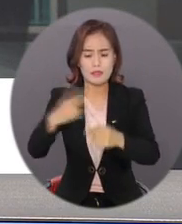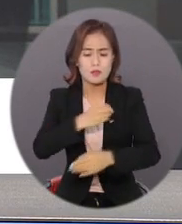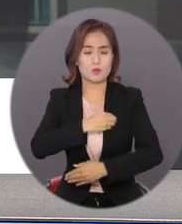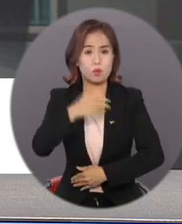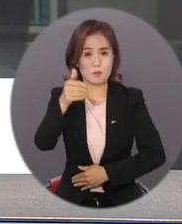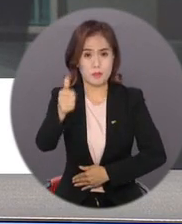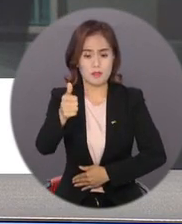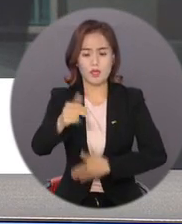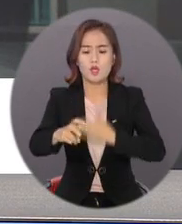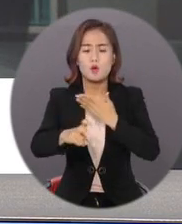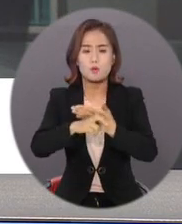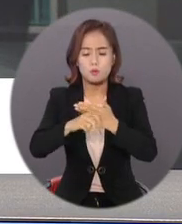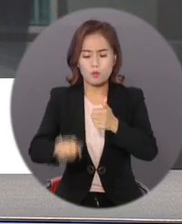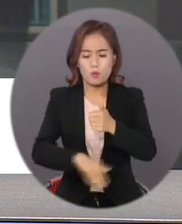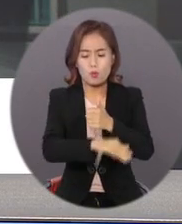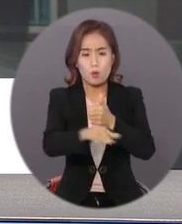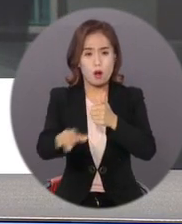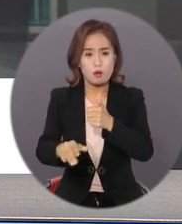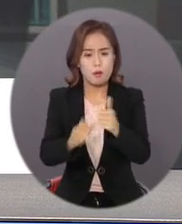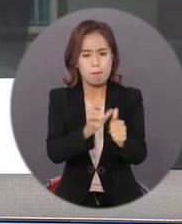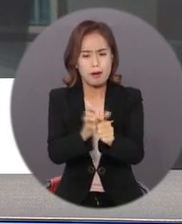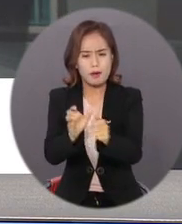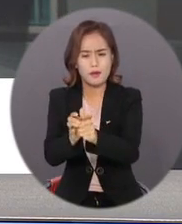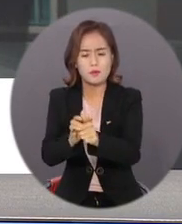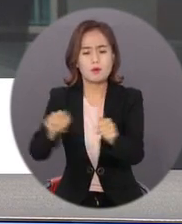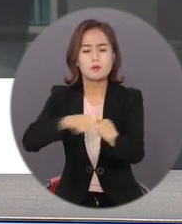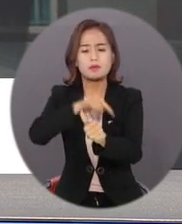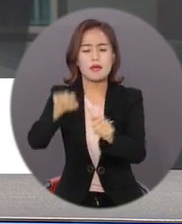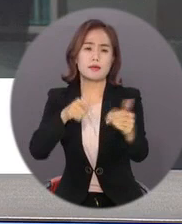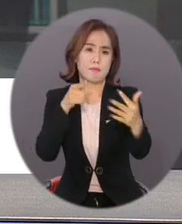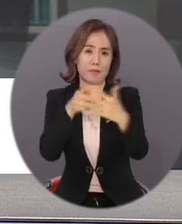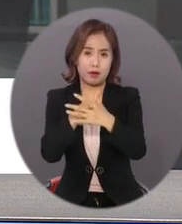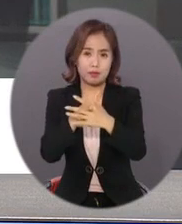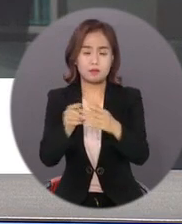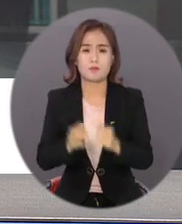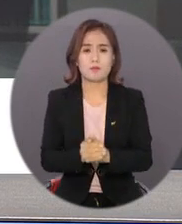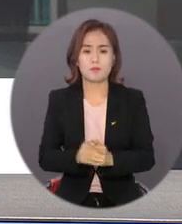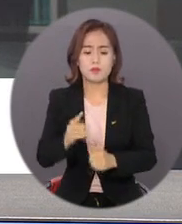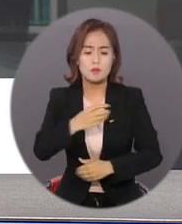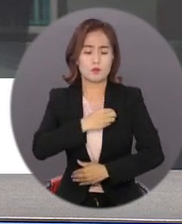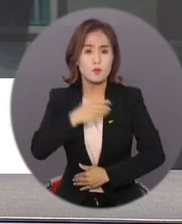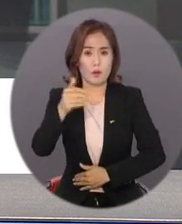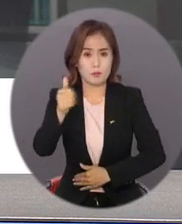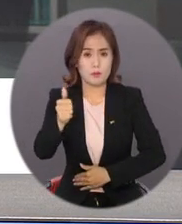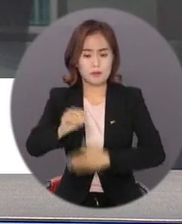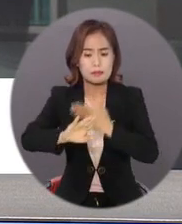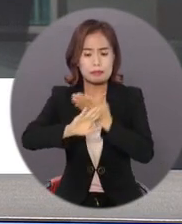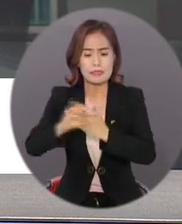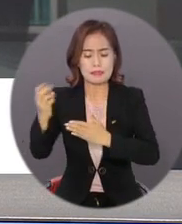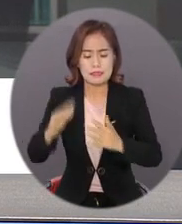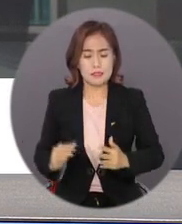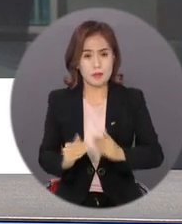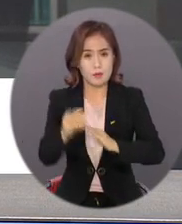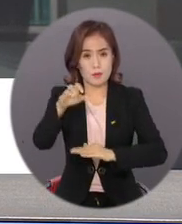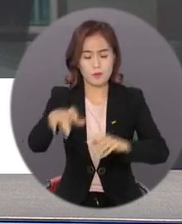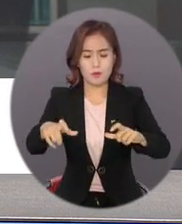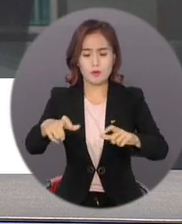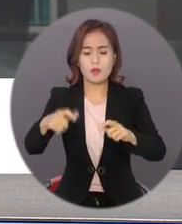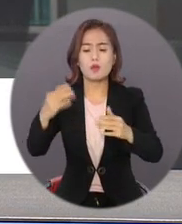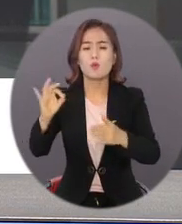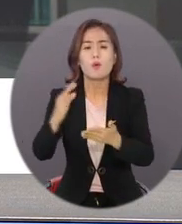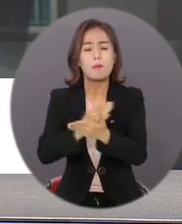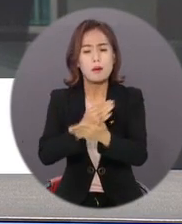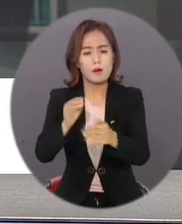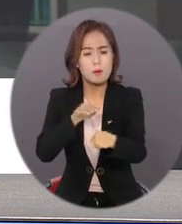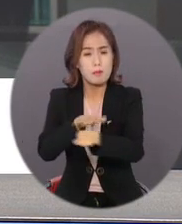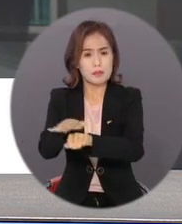조합장이 불법 하도급에 연루된 정황이 속속 드러나고 있습니다. 이 조합장은 다른 재개발 구역에 지분 쪼개기